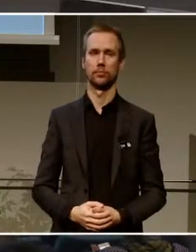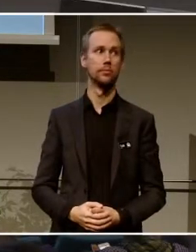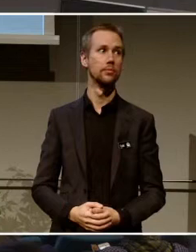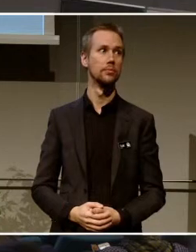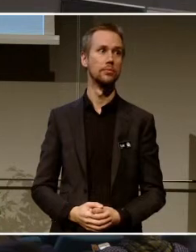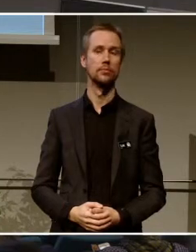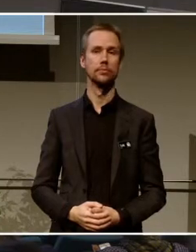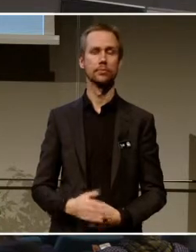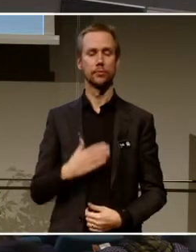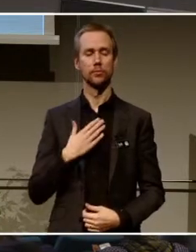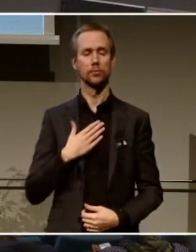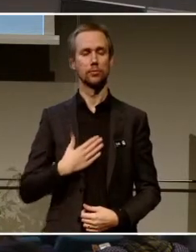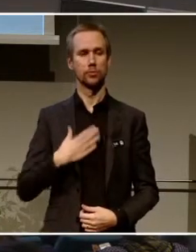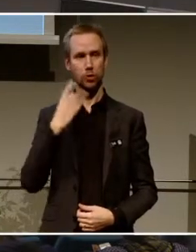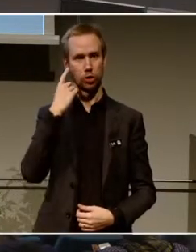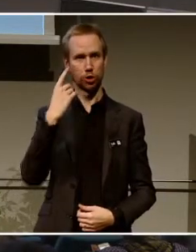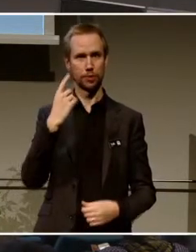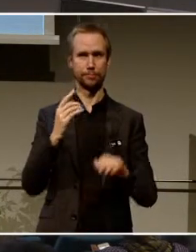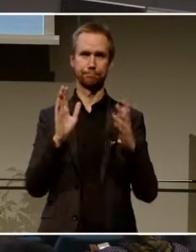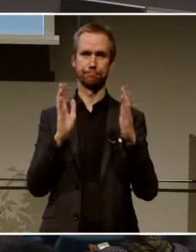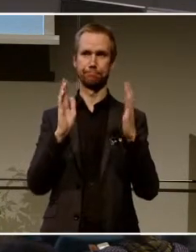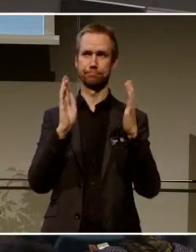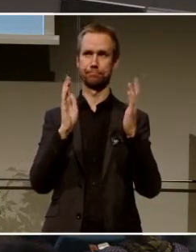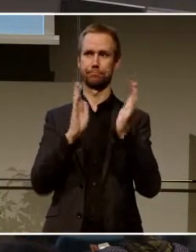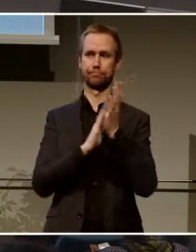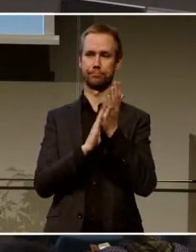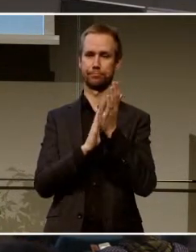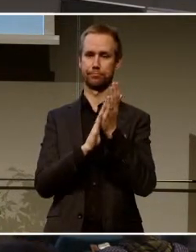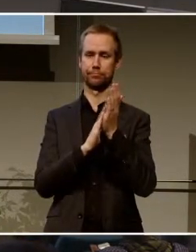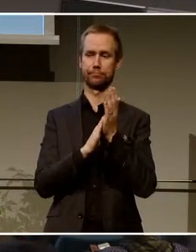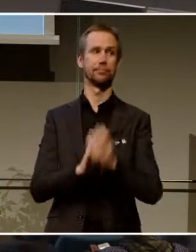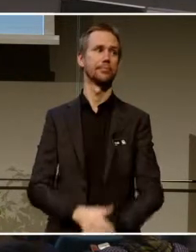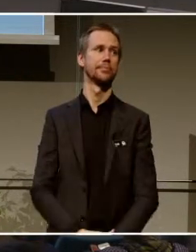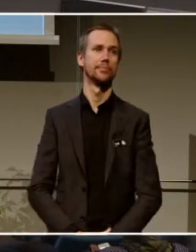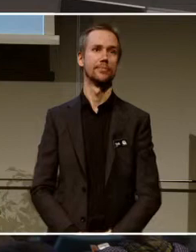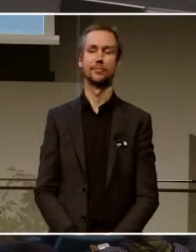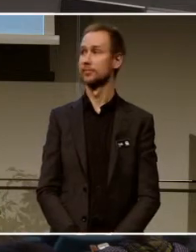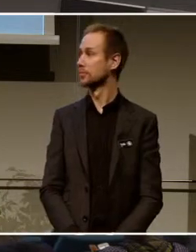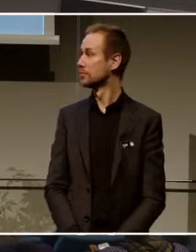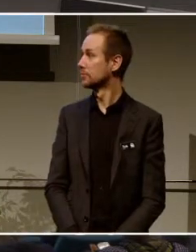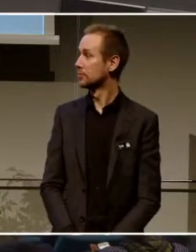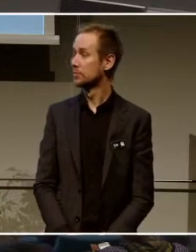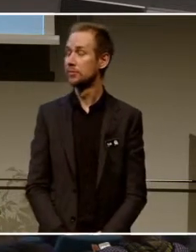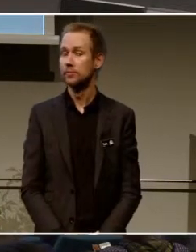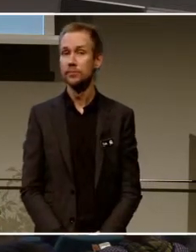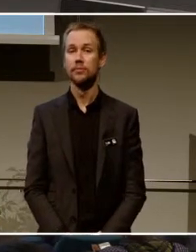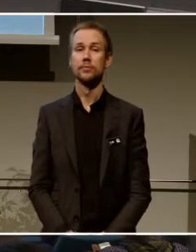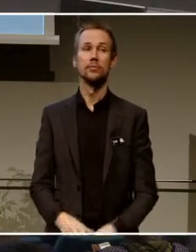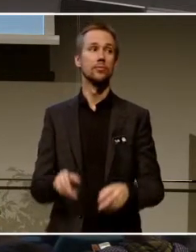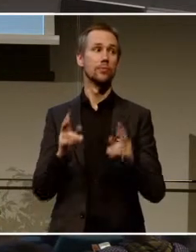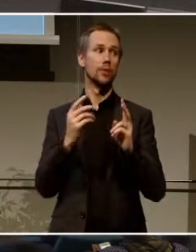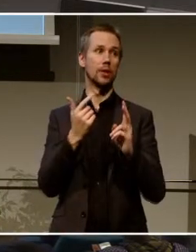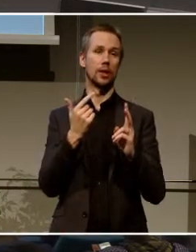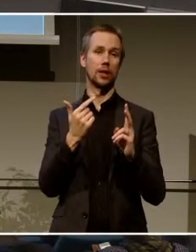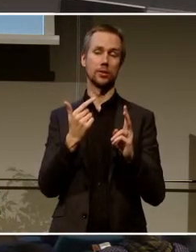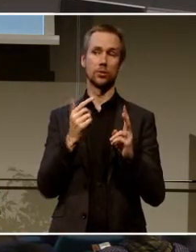Det är skönt att höra. Ja, då var det inte. Ja, vad fint. Det är klart att ni har. Fast här ska vi väl också nämna